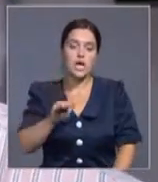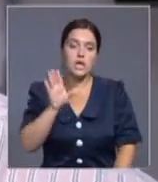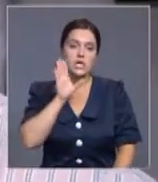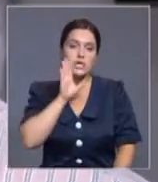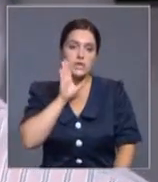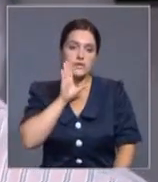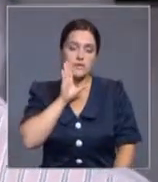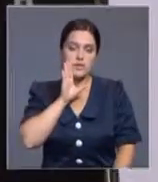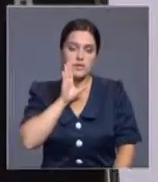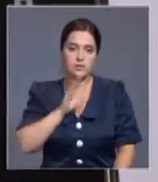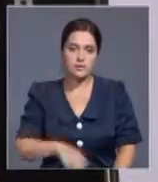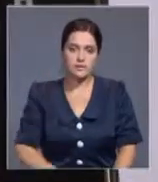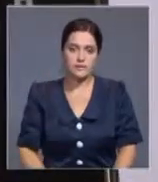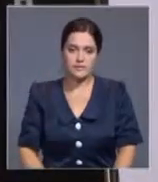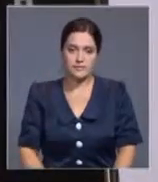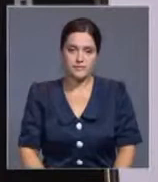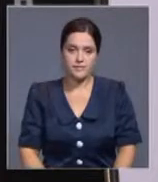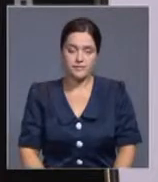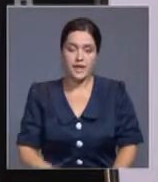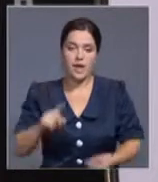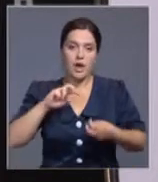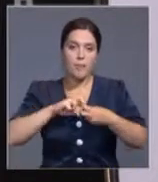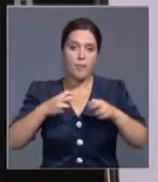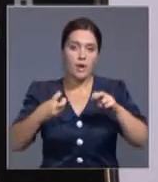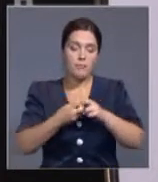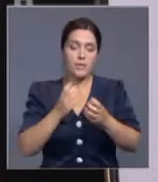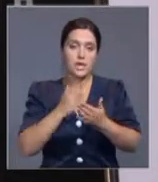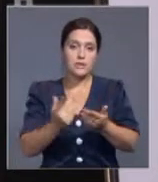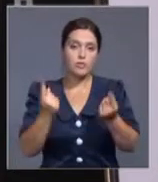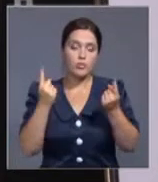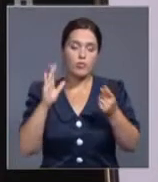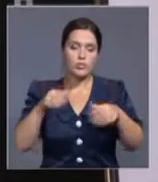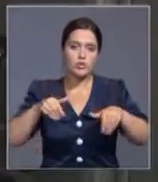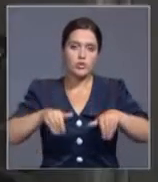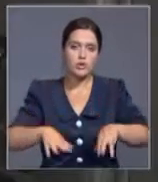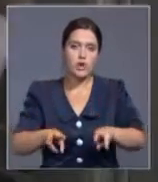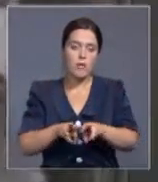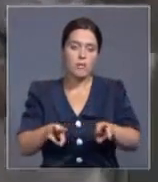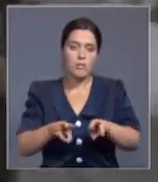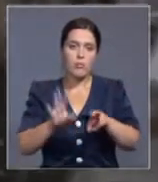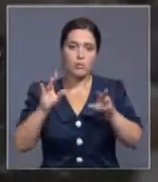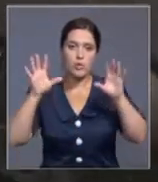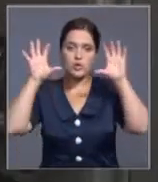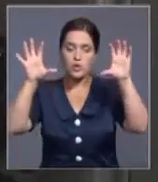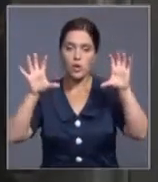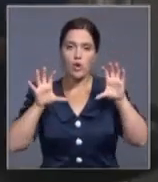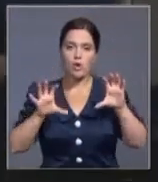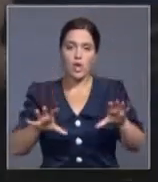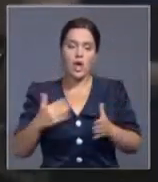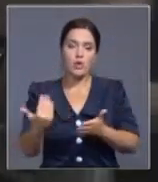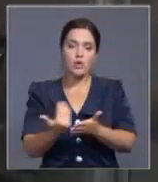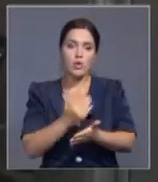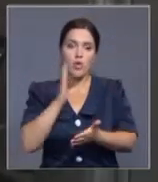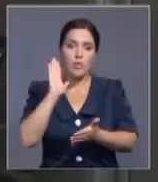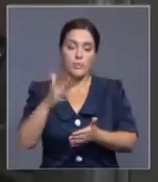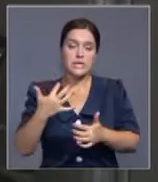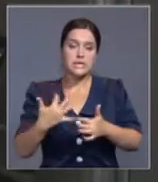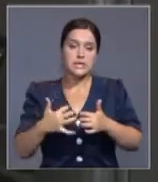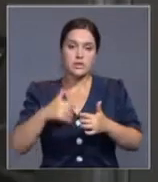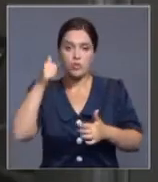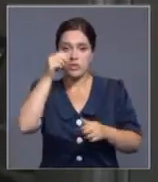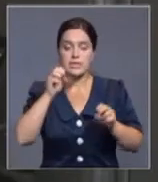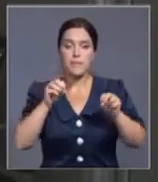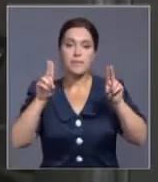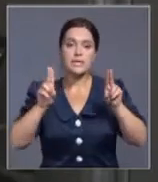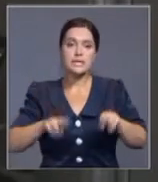или будущих матерей. Проблему нации будут решать на законодательном уровне. Министерство здравоохранения Армении в середине года разработало